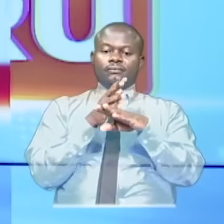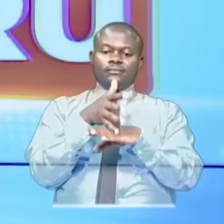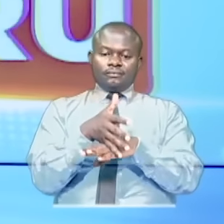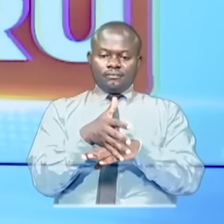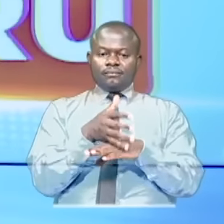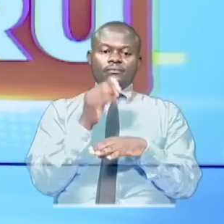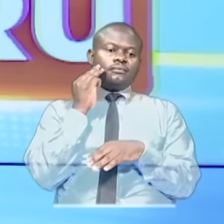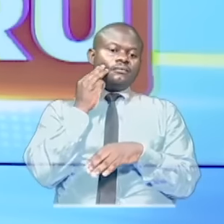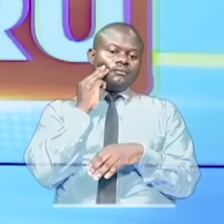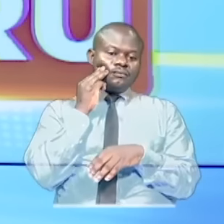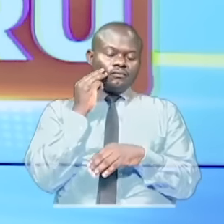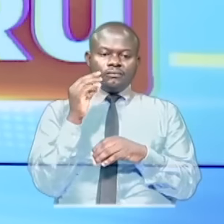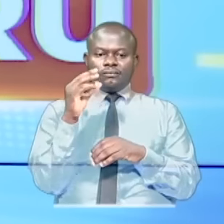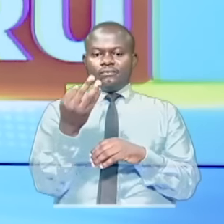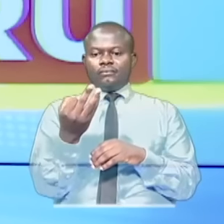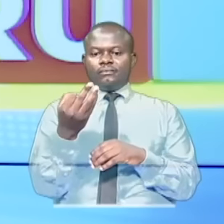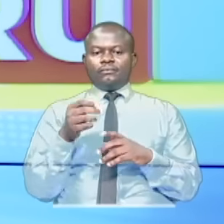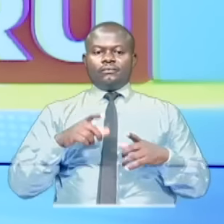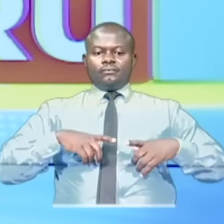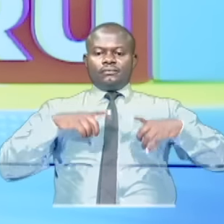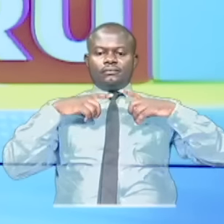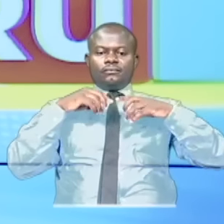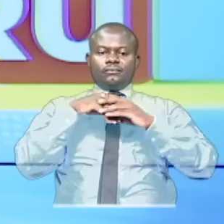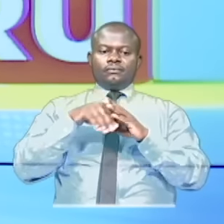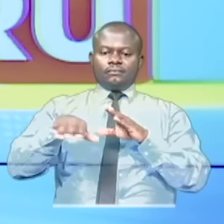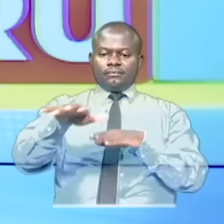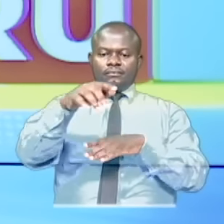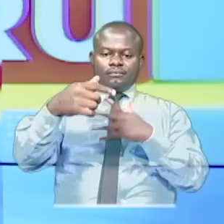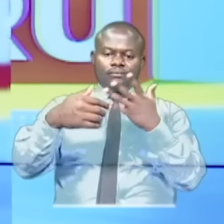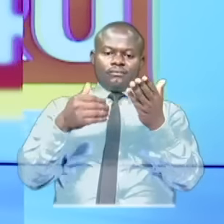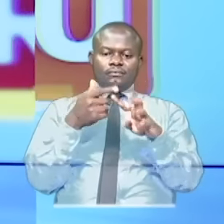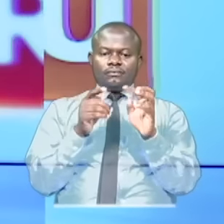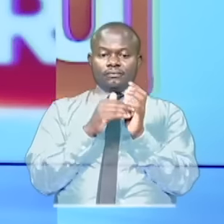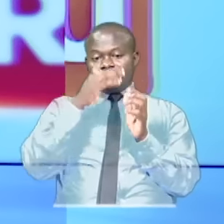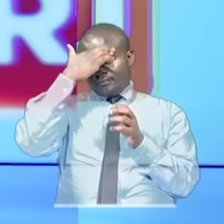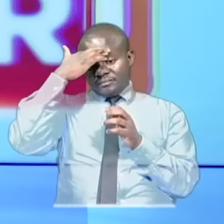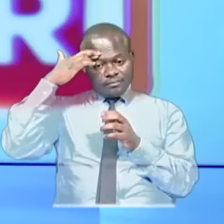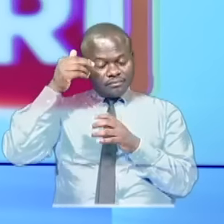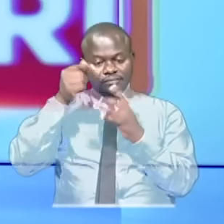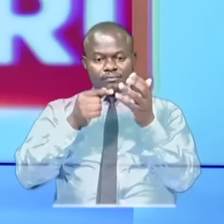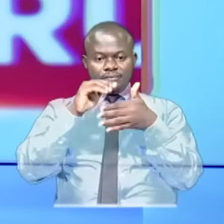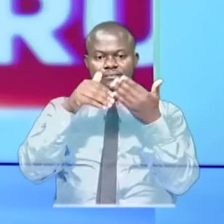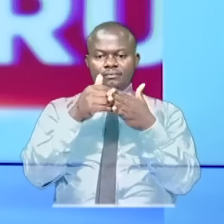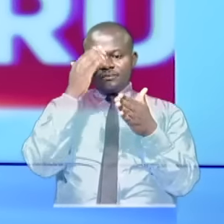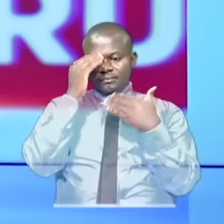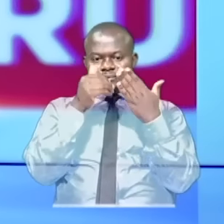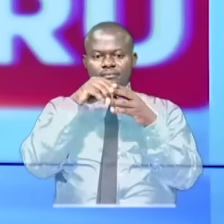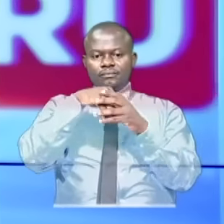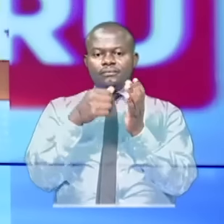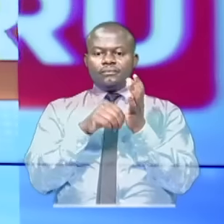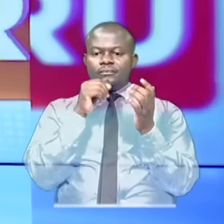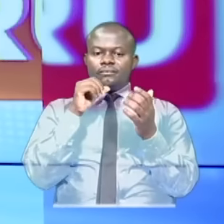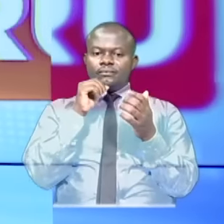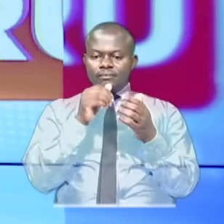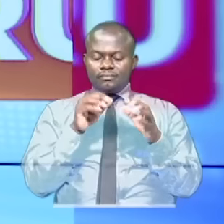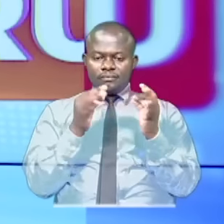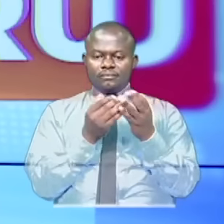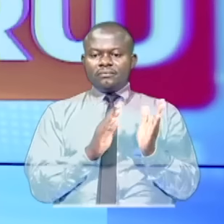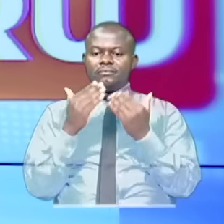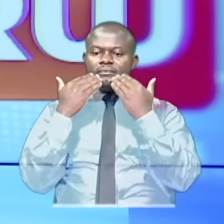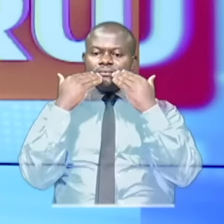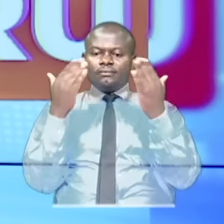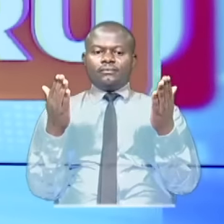basaga miliyoni 3 batuye muri ibyo bice, ariko ngo impamvu y'ibyo ubona ko harimo n'ikibazo cyo kutaboneza urubyaro.